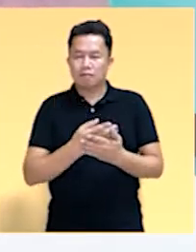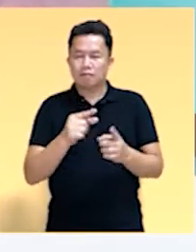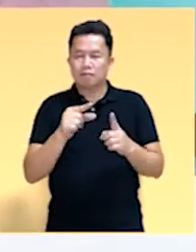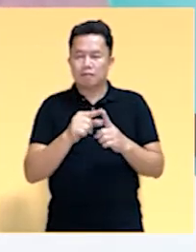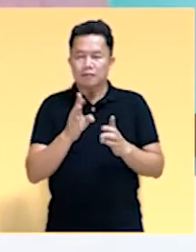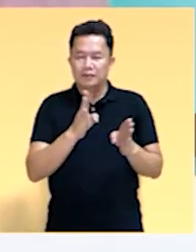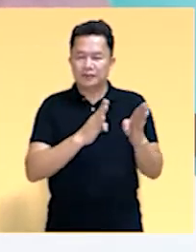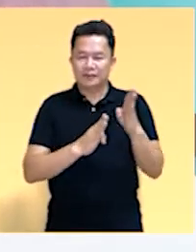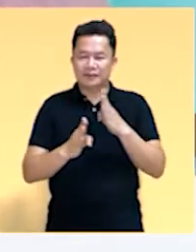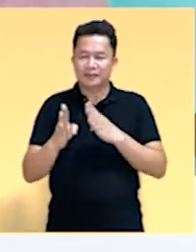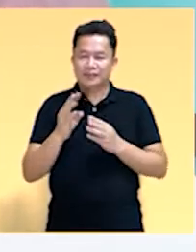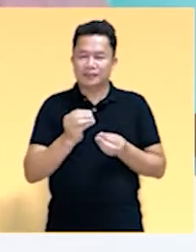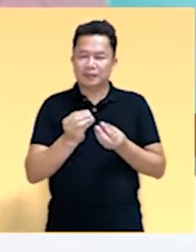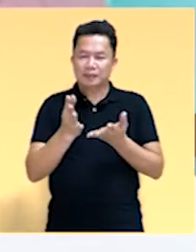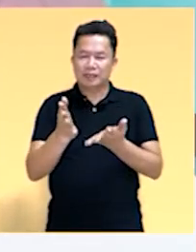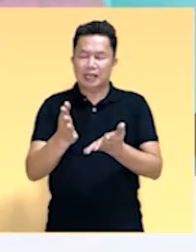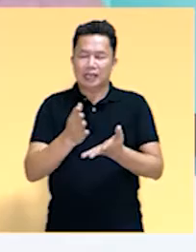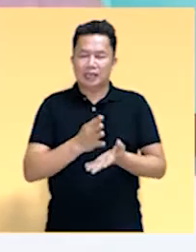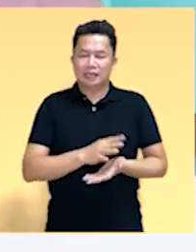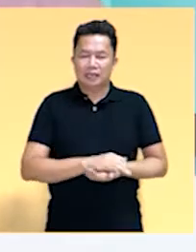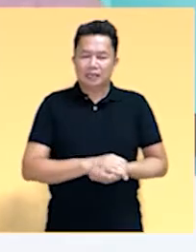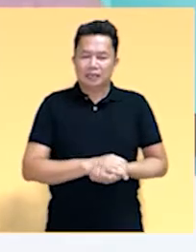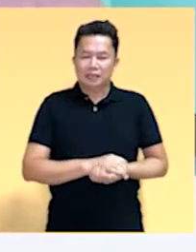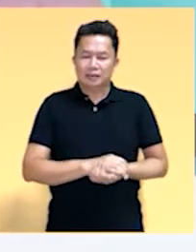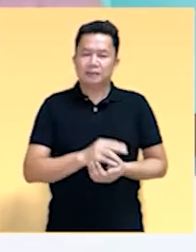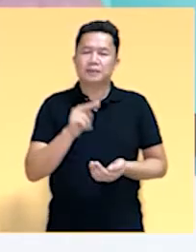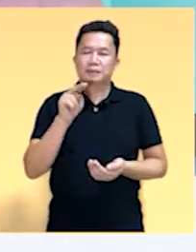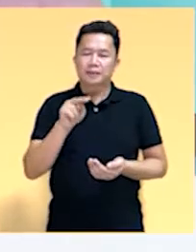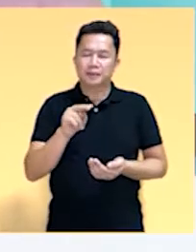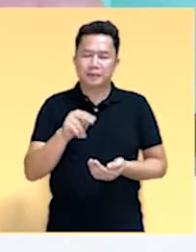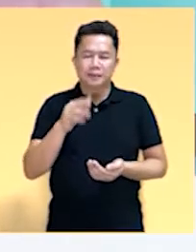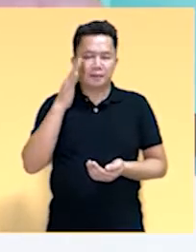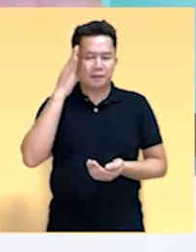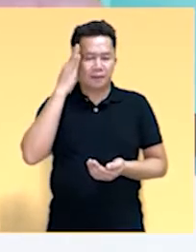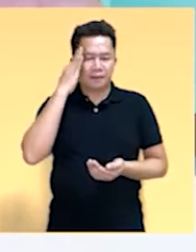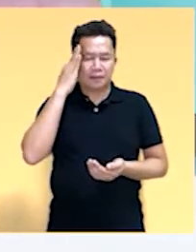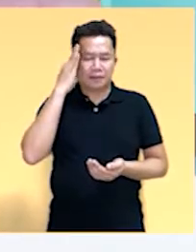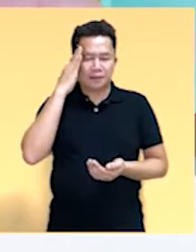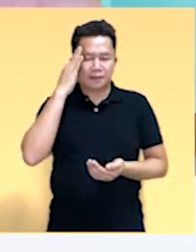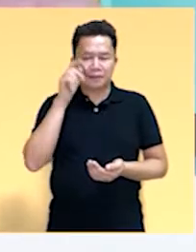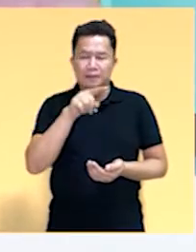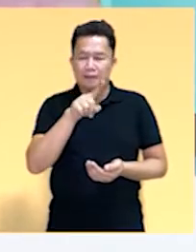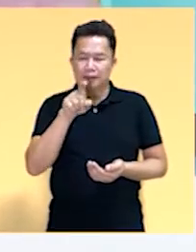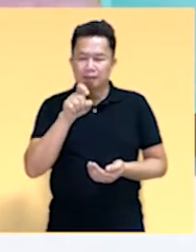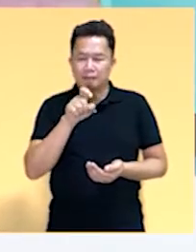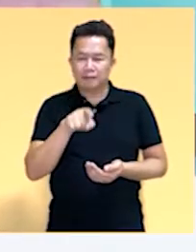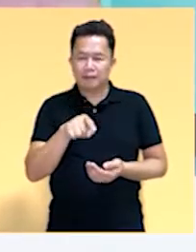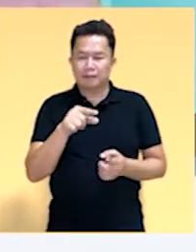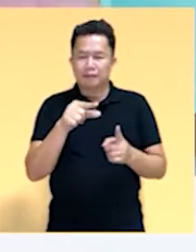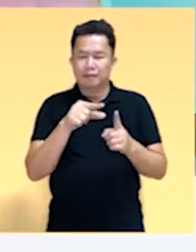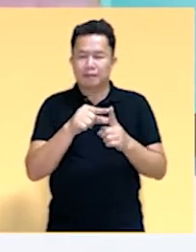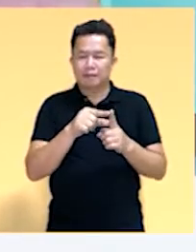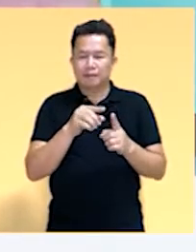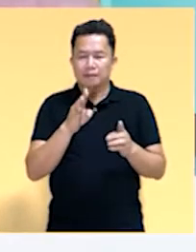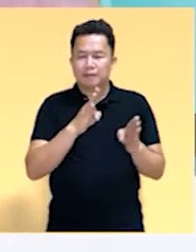word problem na ibinigay. Kailangang malaman ang tinatanong sa word